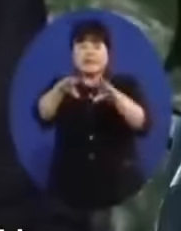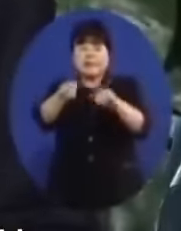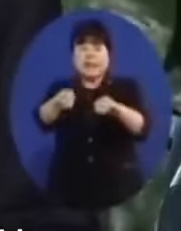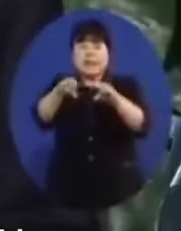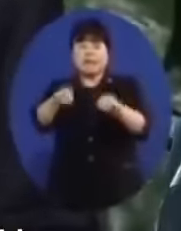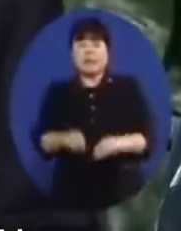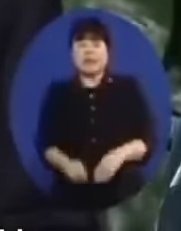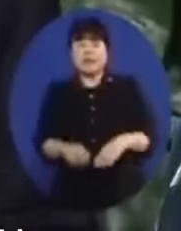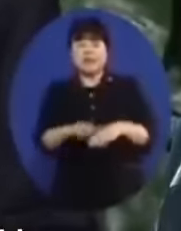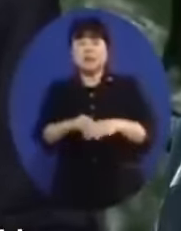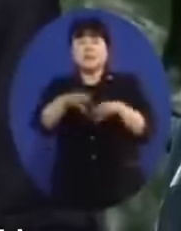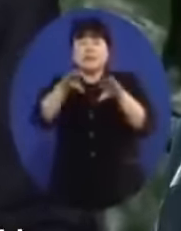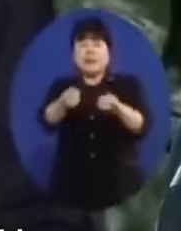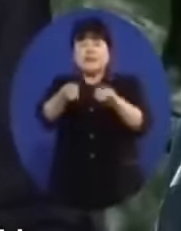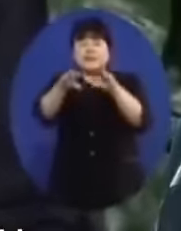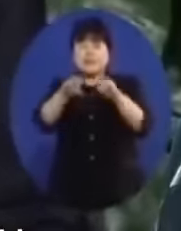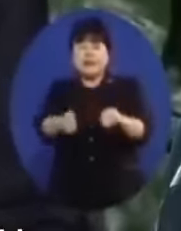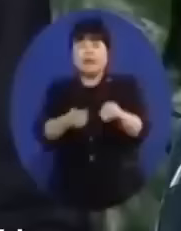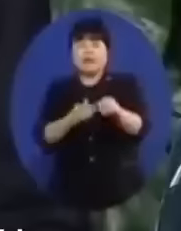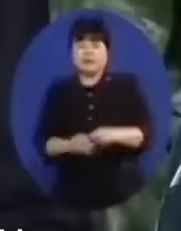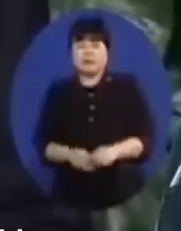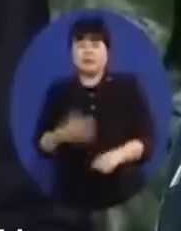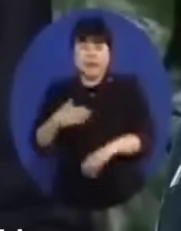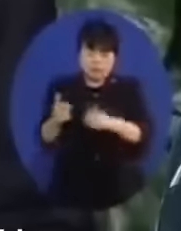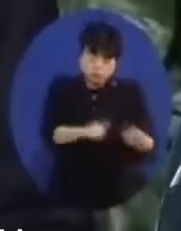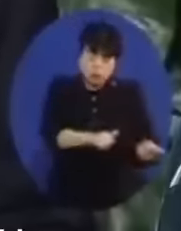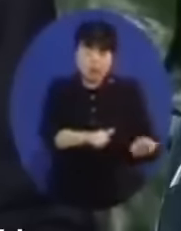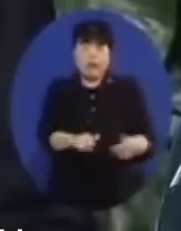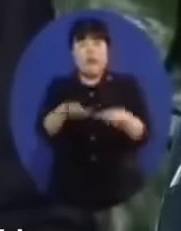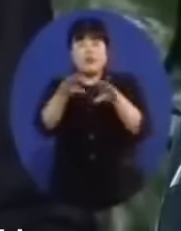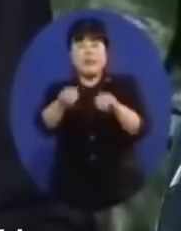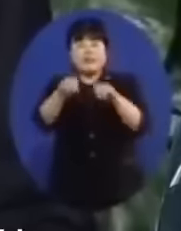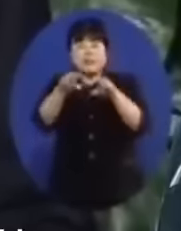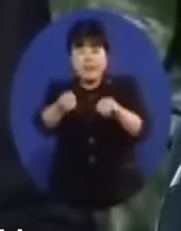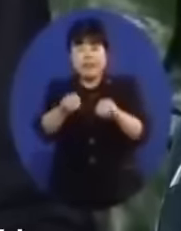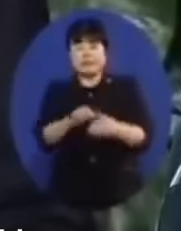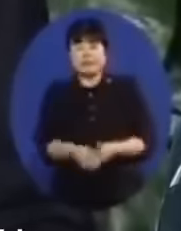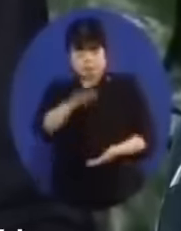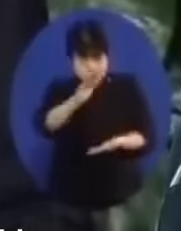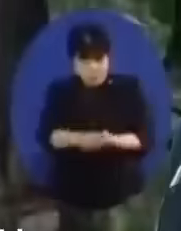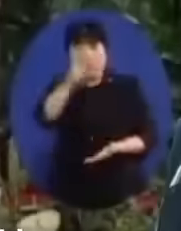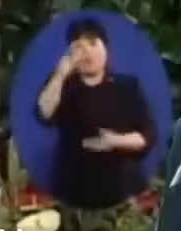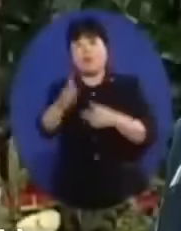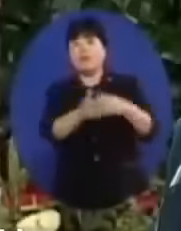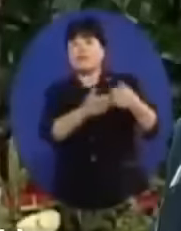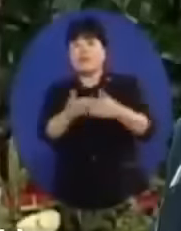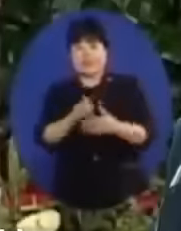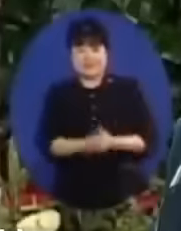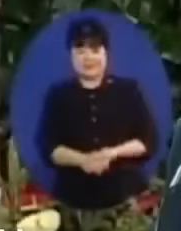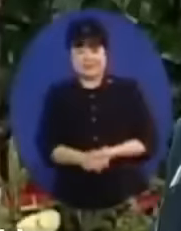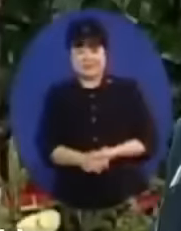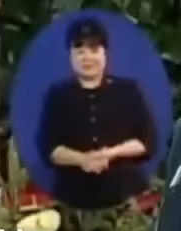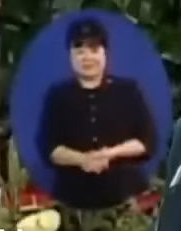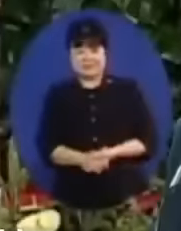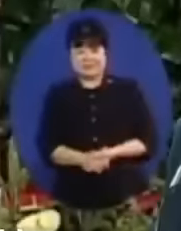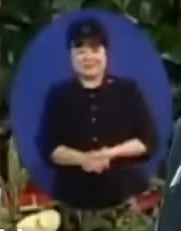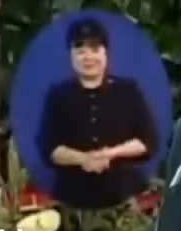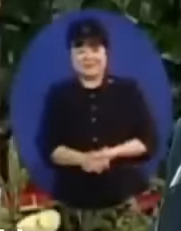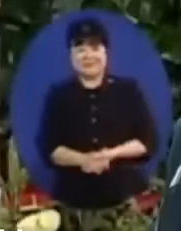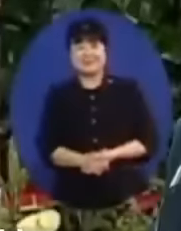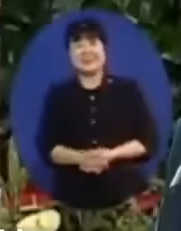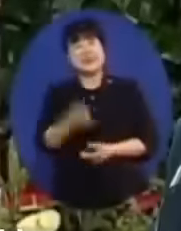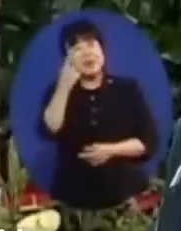하나님이여 손을 떼주십시오. 손을 안 떼주면 내가 죽겠습니다. 그렇게 했습니다. 나도 그렇게 좀 했으면